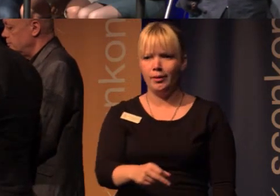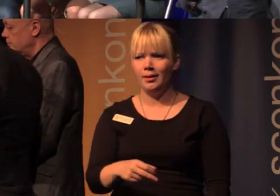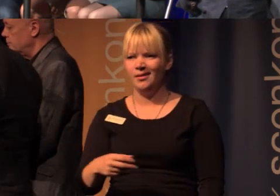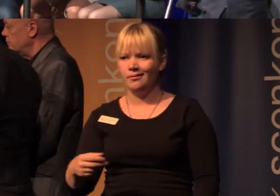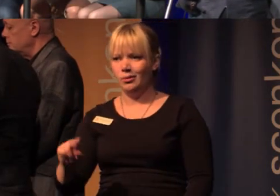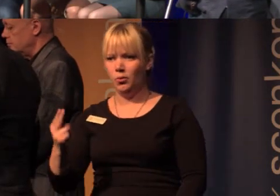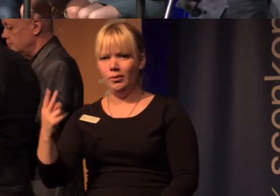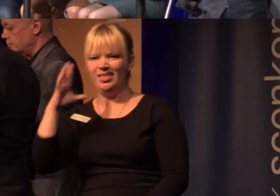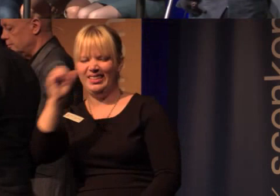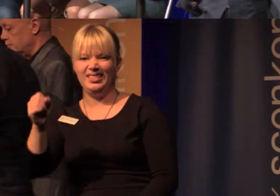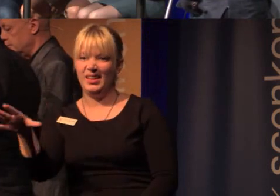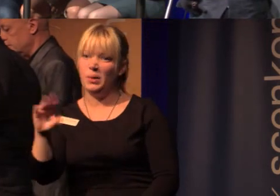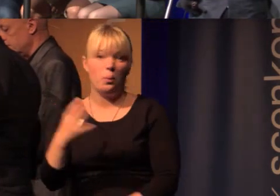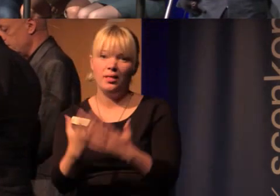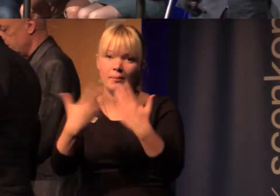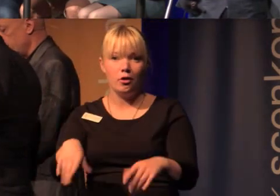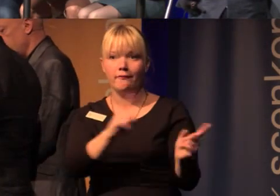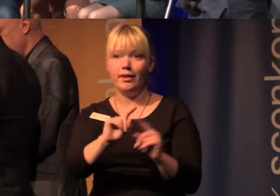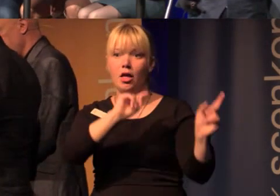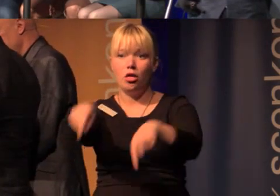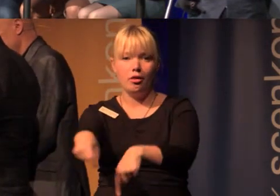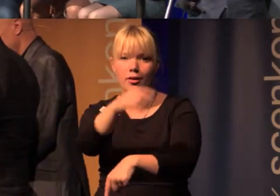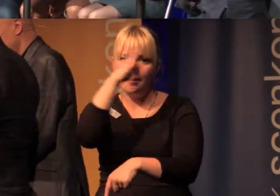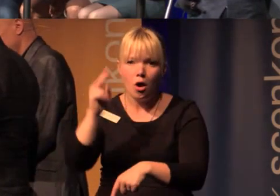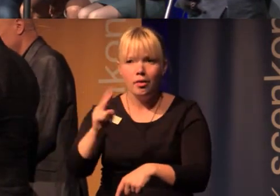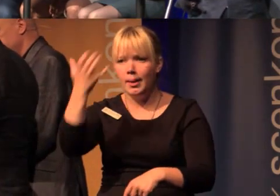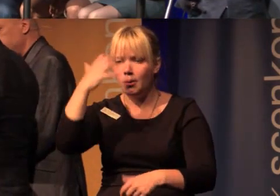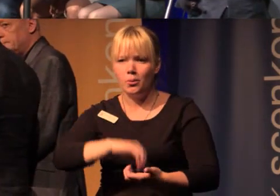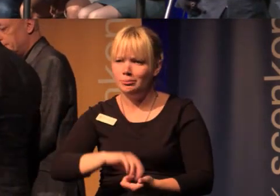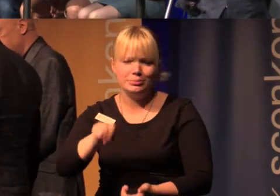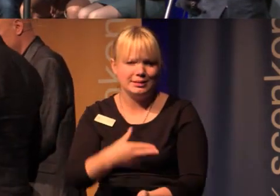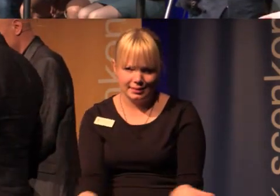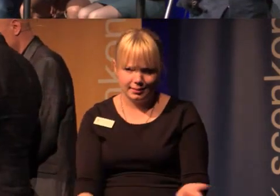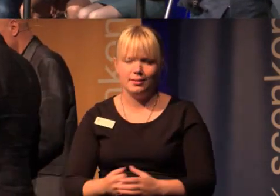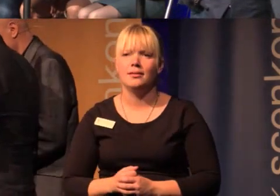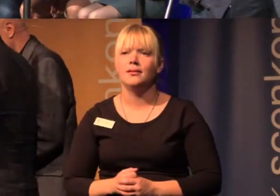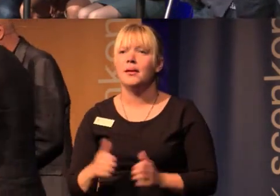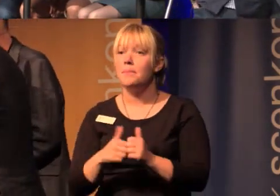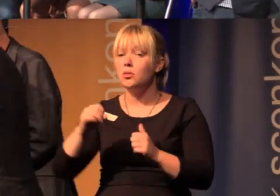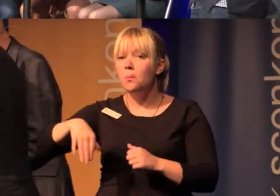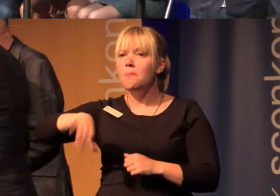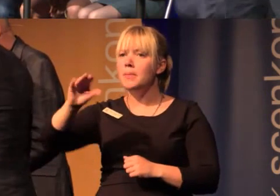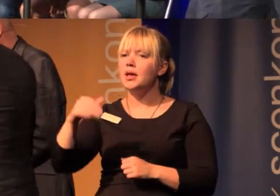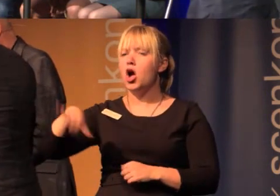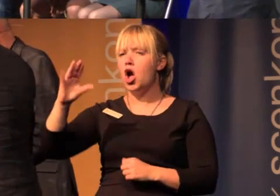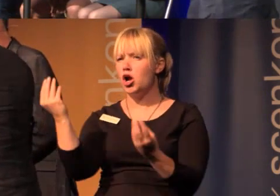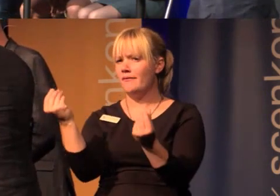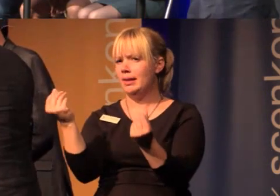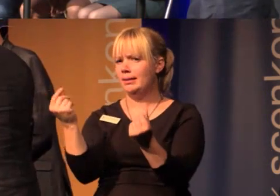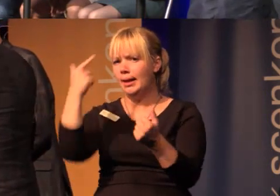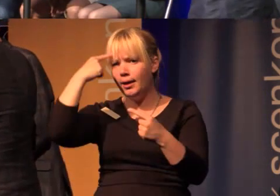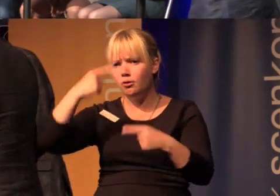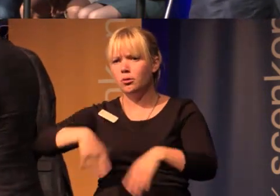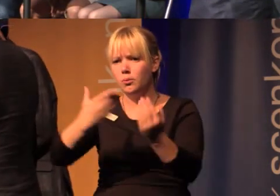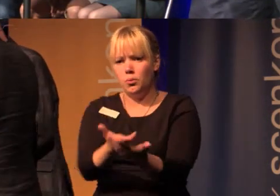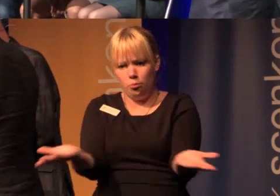att gå på Dramaten eller Kungliga Operan. Men däremot om man skulle ha ett högkvalitativt kulturutbud. Det skulle givetvis öka